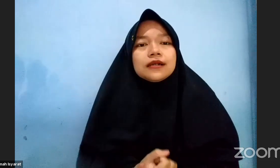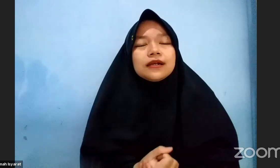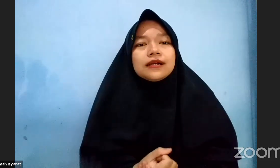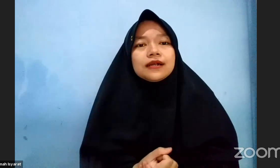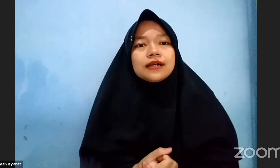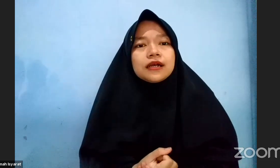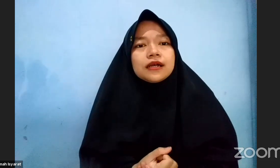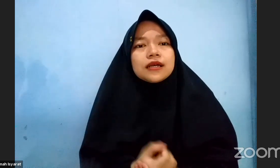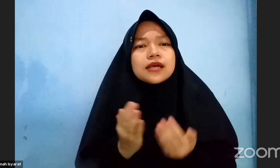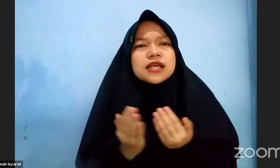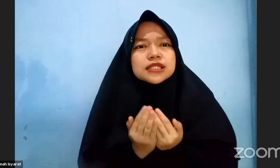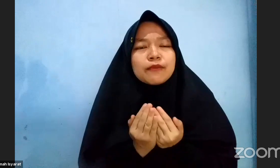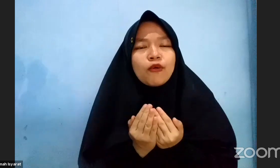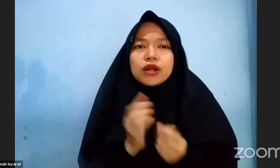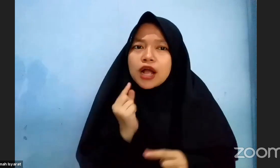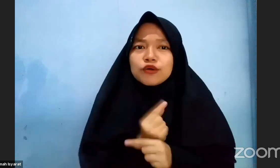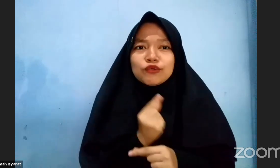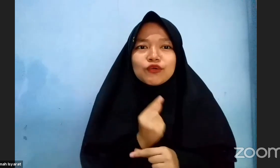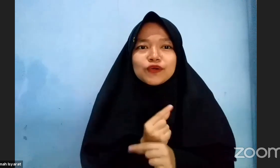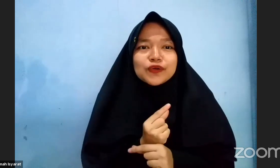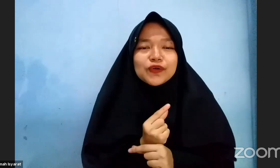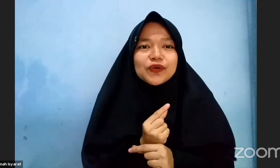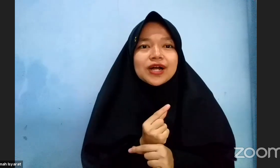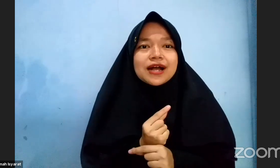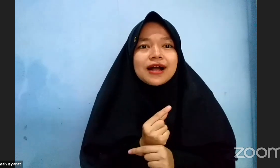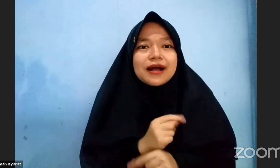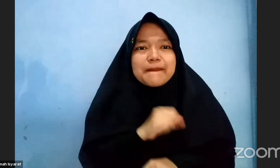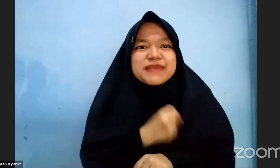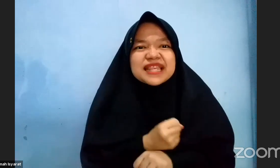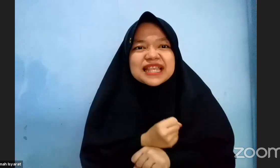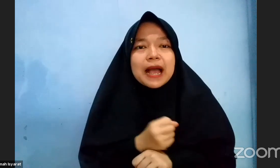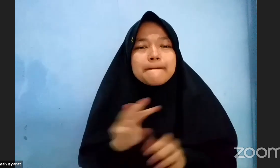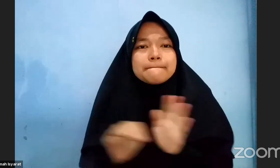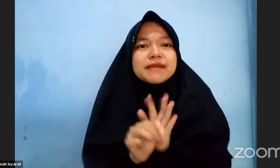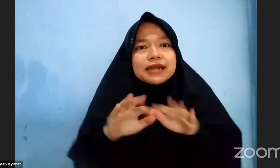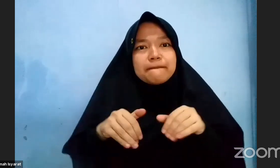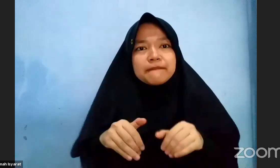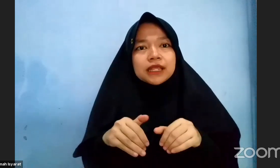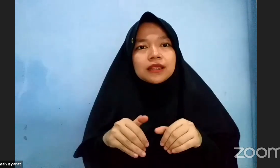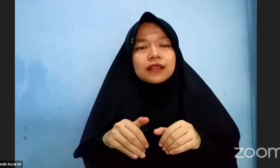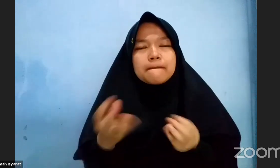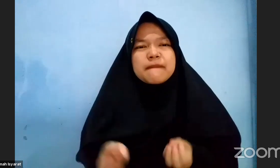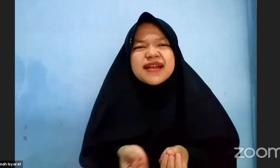lama waktu saya ditelepon Masih direktur pembinaan